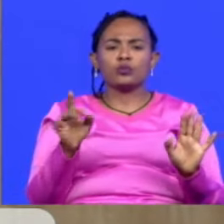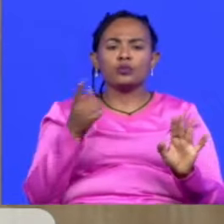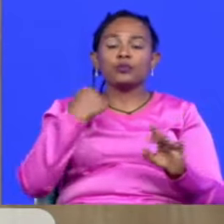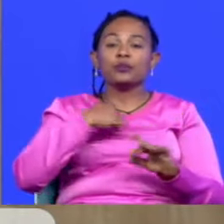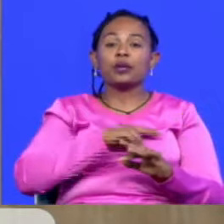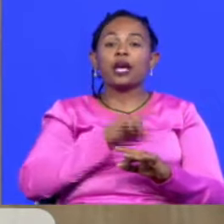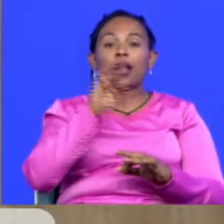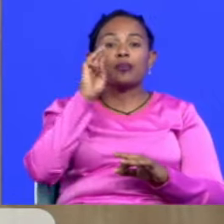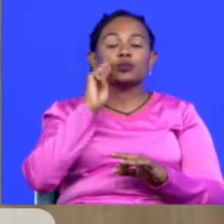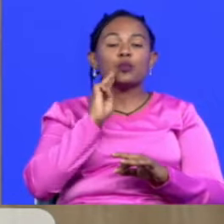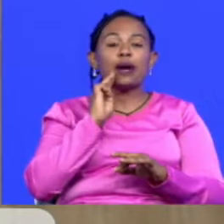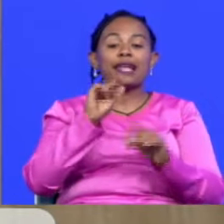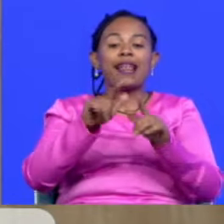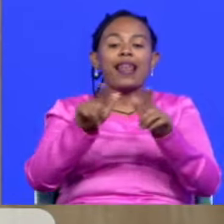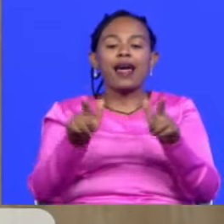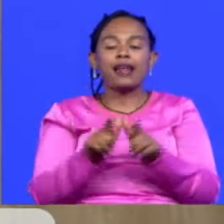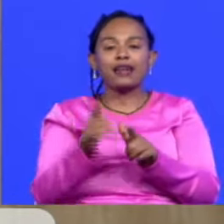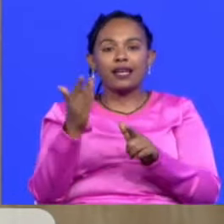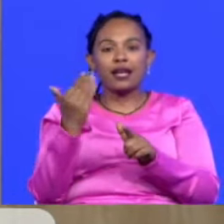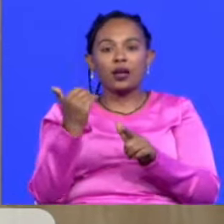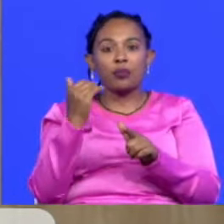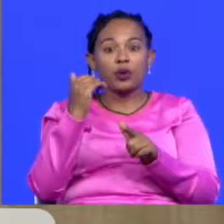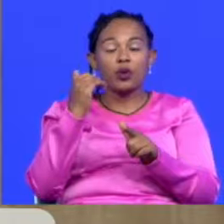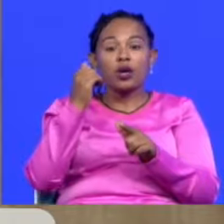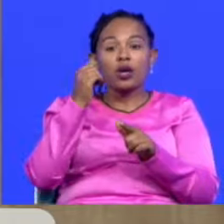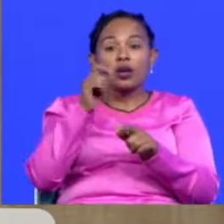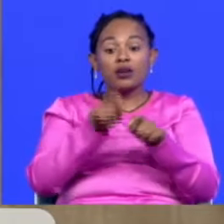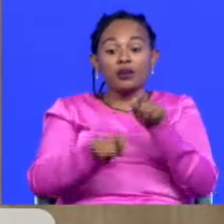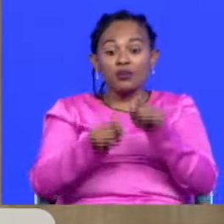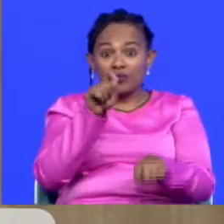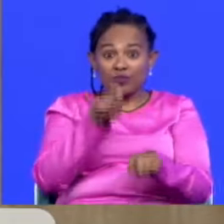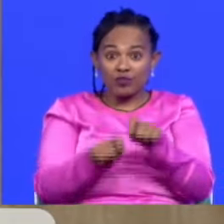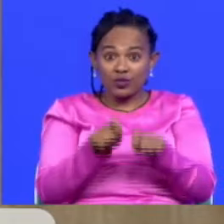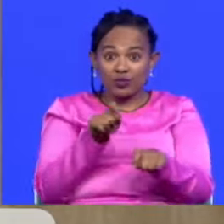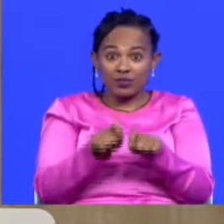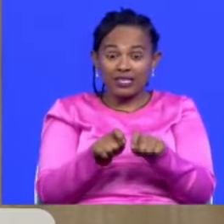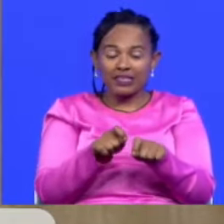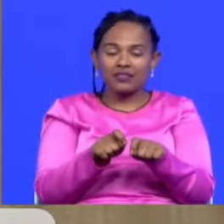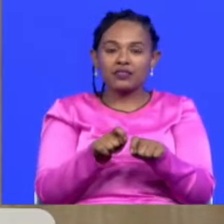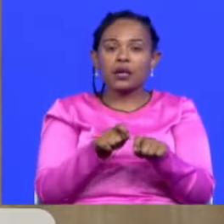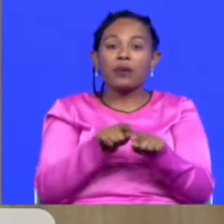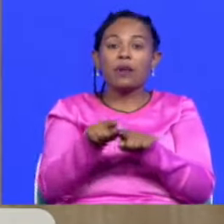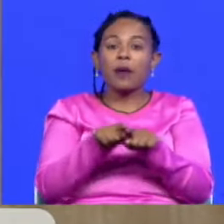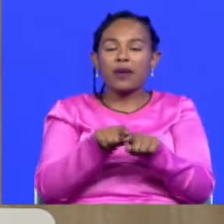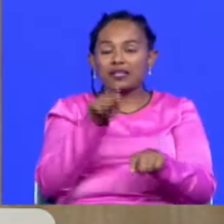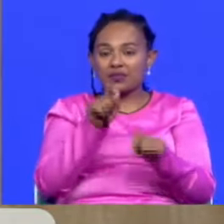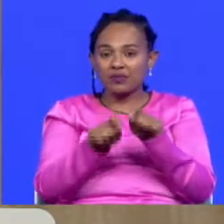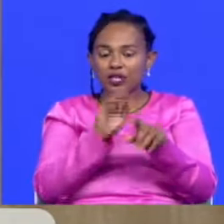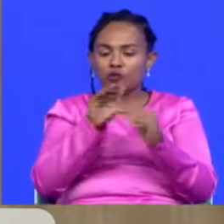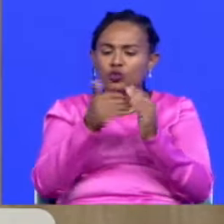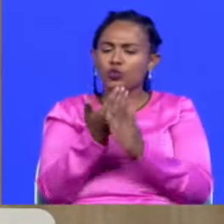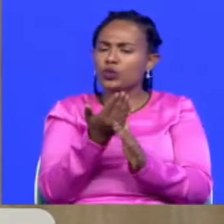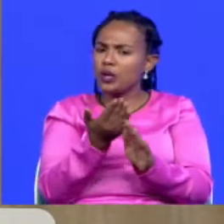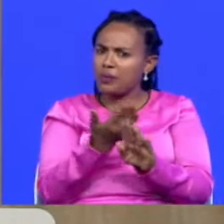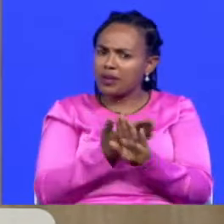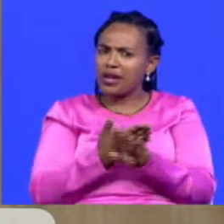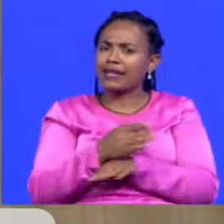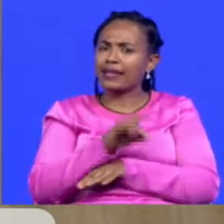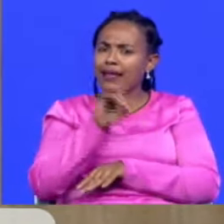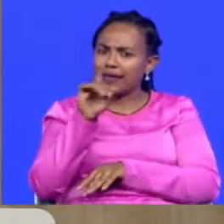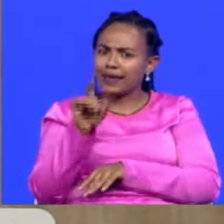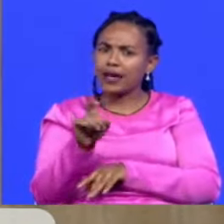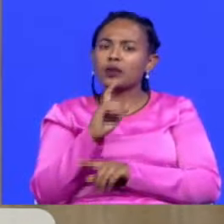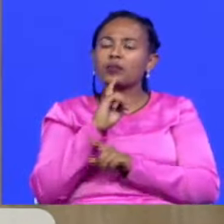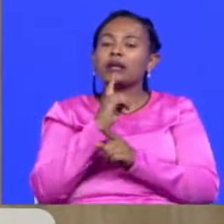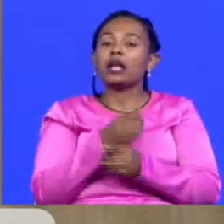በእኛና በሶማሊላንድ የነበረው የሞዩ ፍርርም ለሁሉም ጎረቤቶቻችን ያቀረበው ጥያቄ ሁሉን ለምነን ጠይቀን